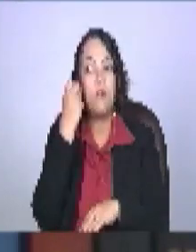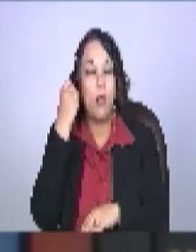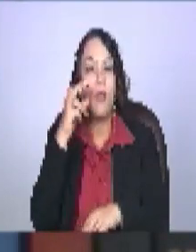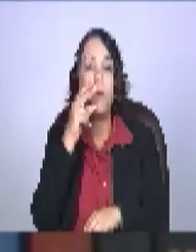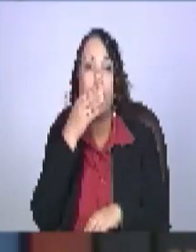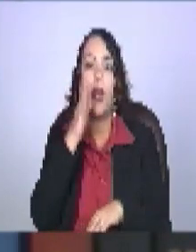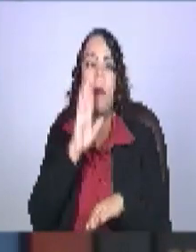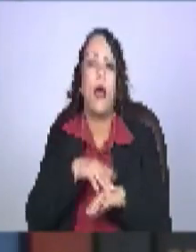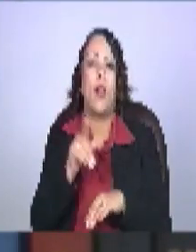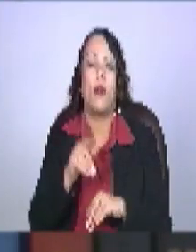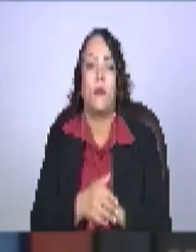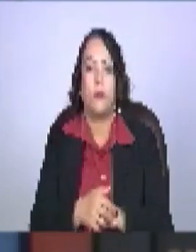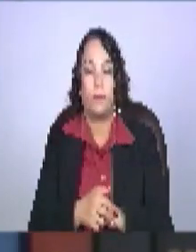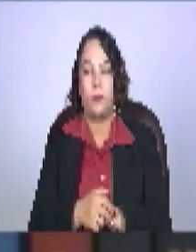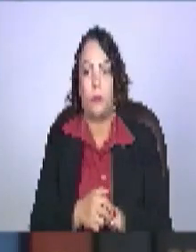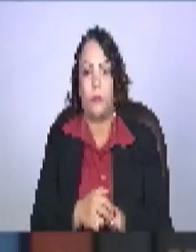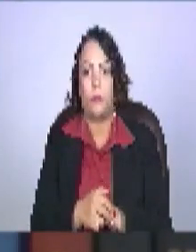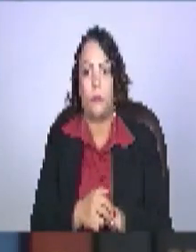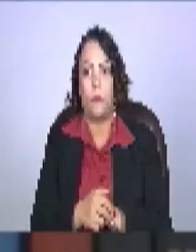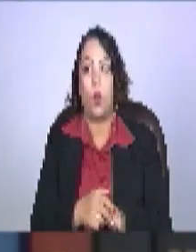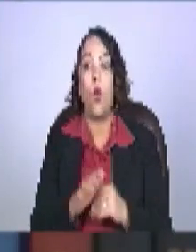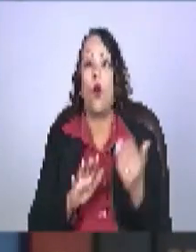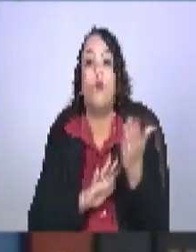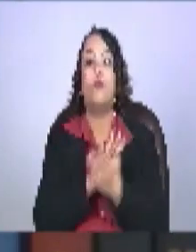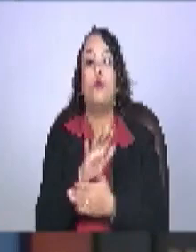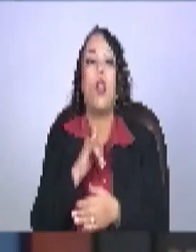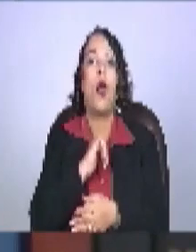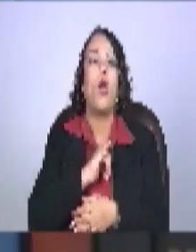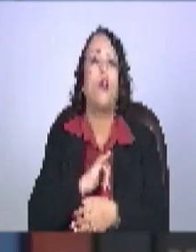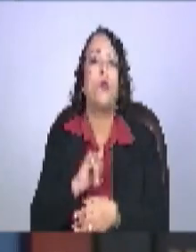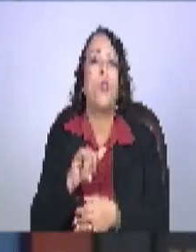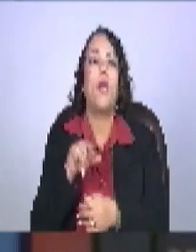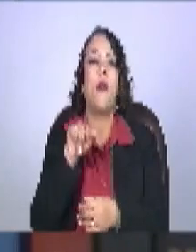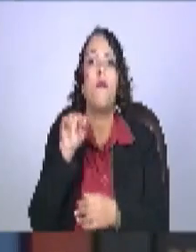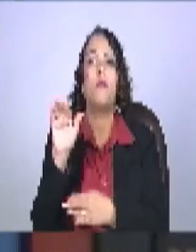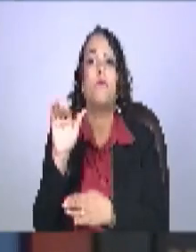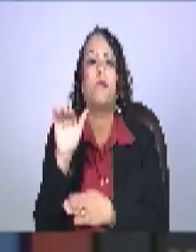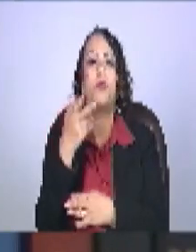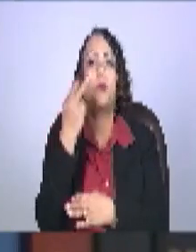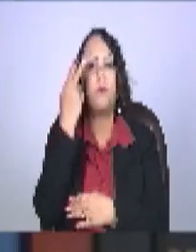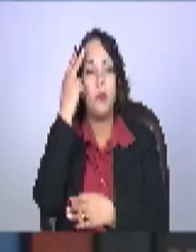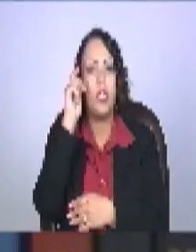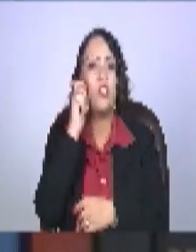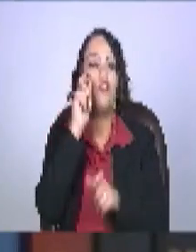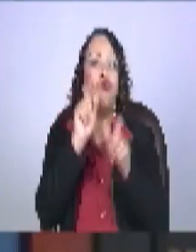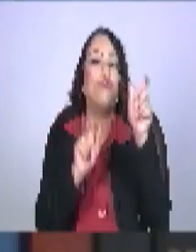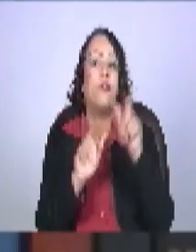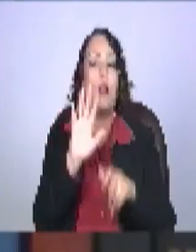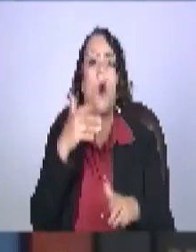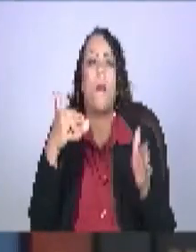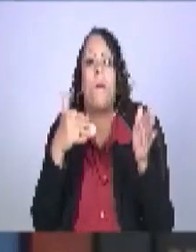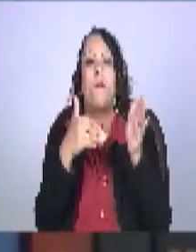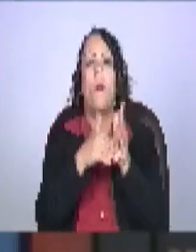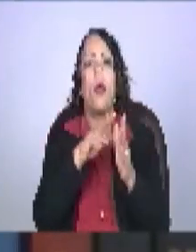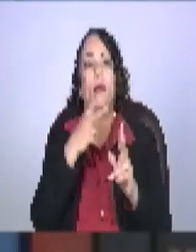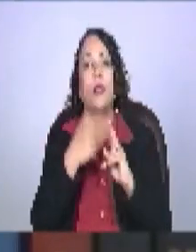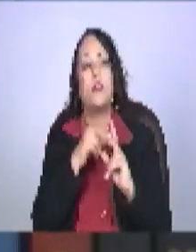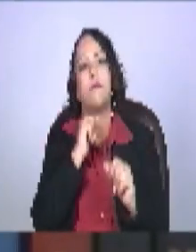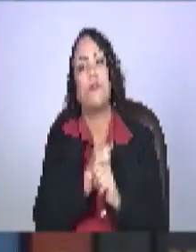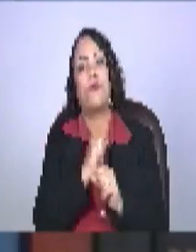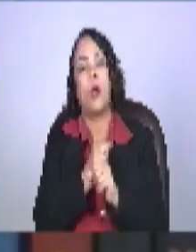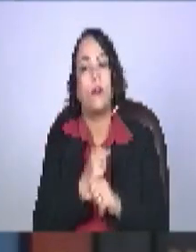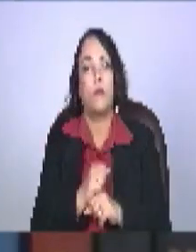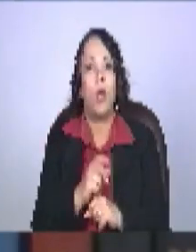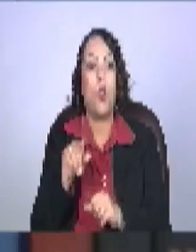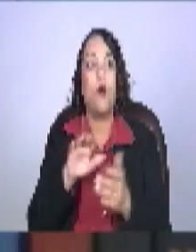اللي احنا بنتكلم عليها المشكله دايما في الموارد البشريه يعني في الموظفين يعني في العاملين